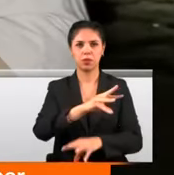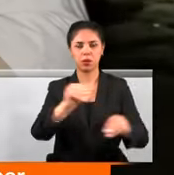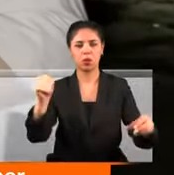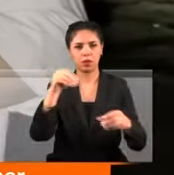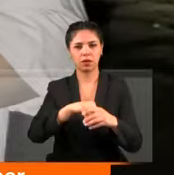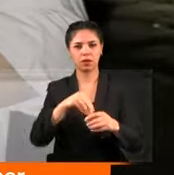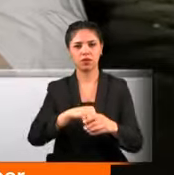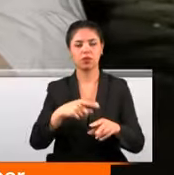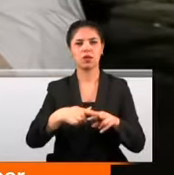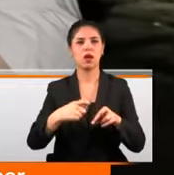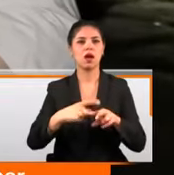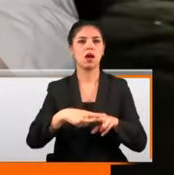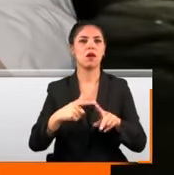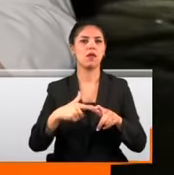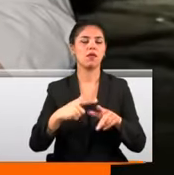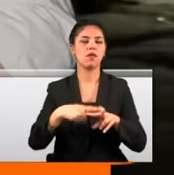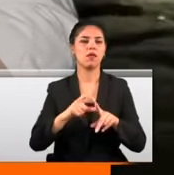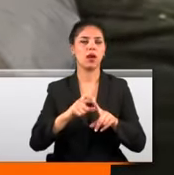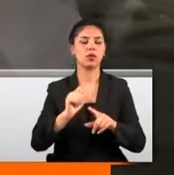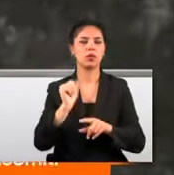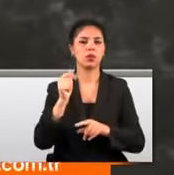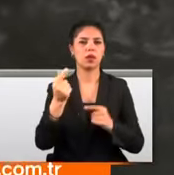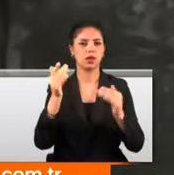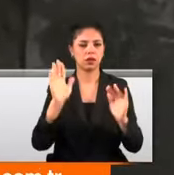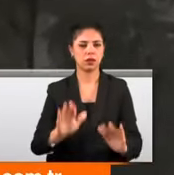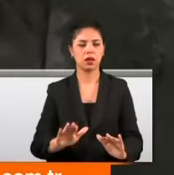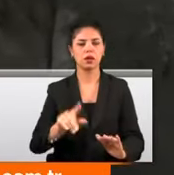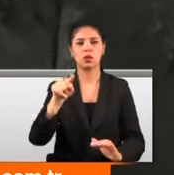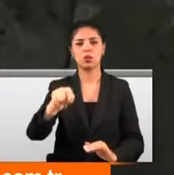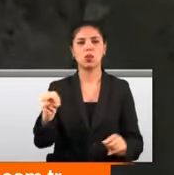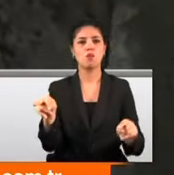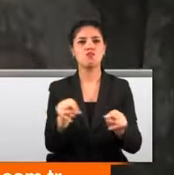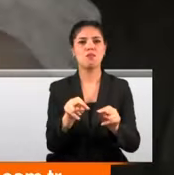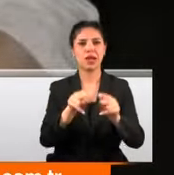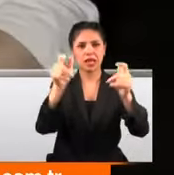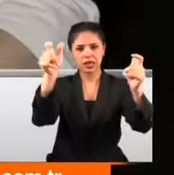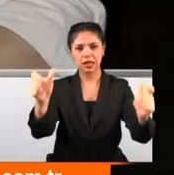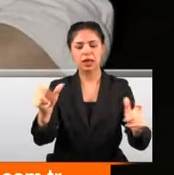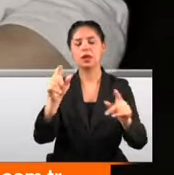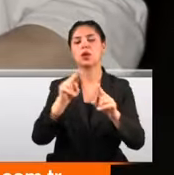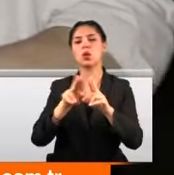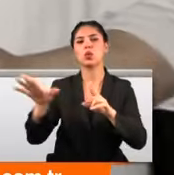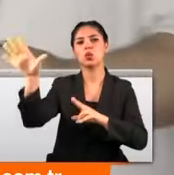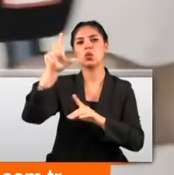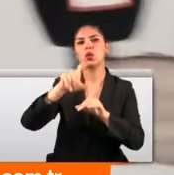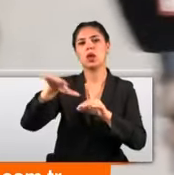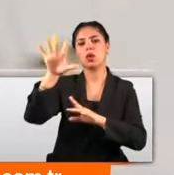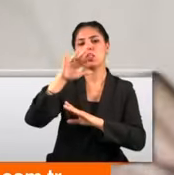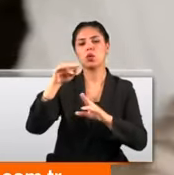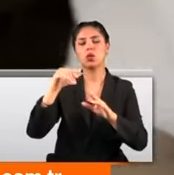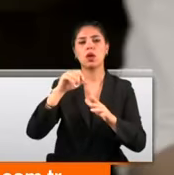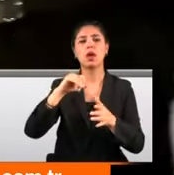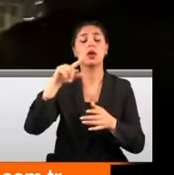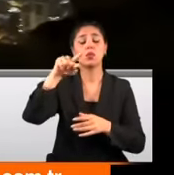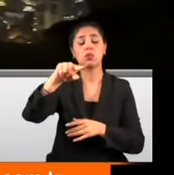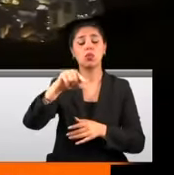ve Arafat gününe de çok kısa bir süre kaldı. Burası Mekke'nin kuzeydoğusunda ve Kabe'ye 5 kilometre mesafede olan